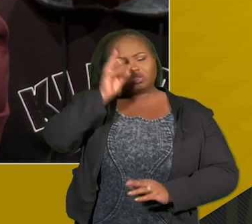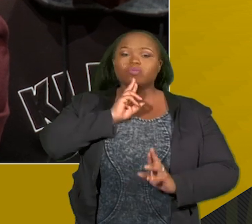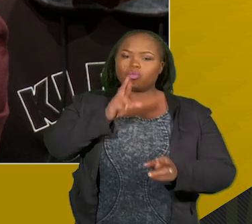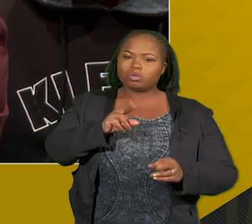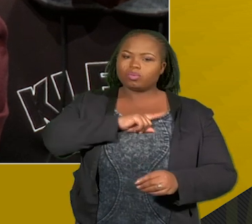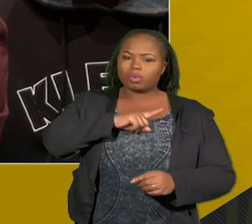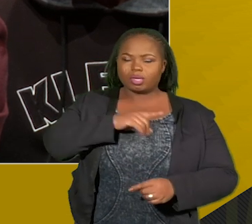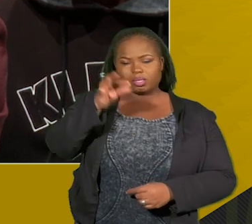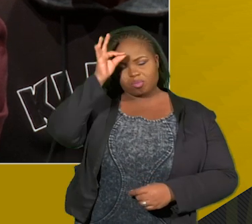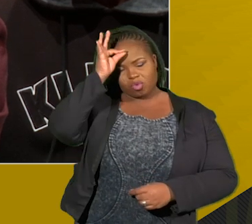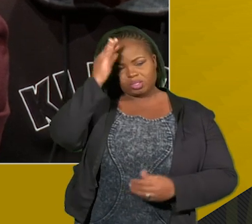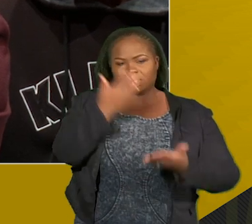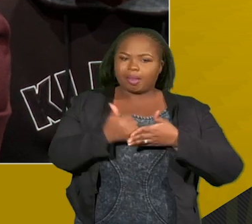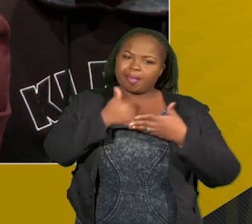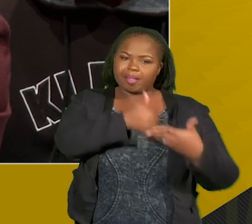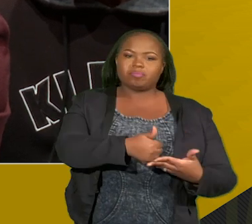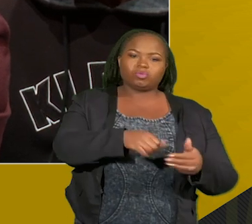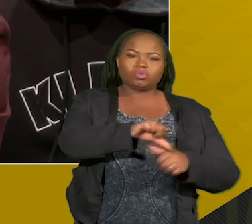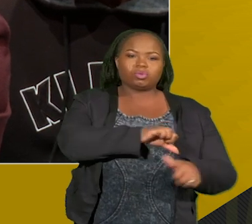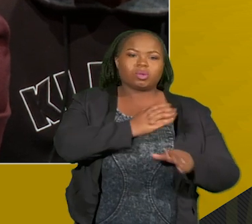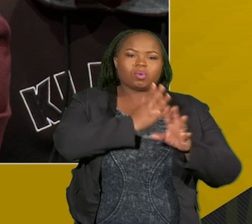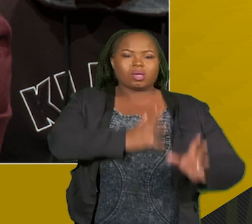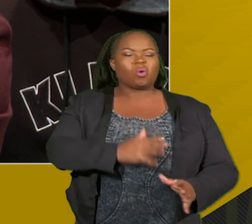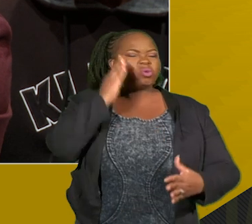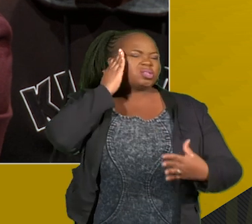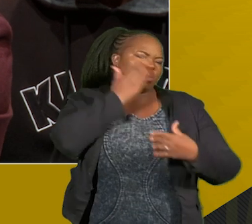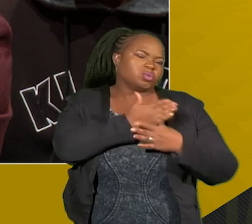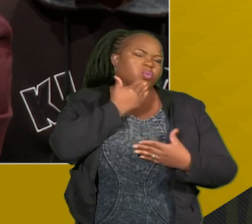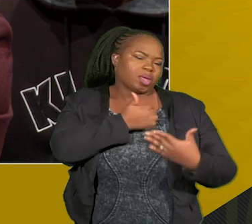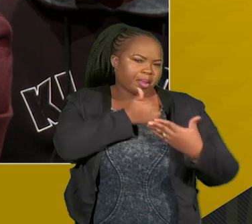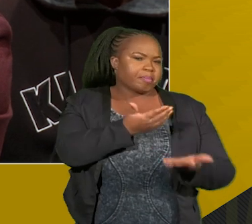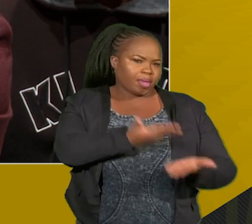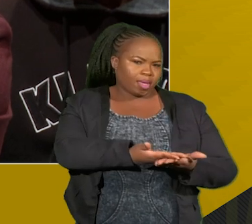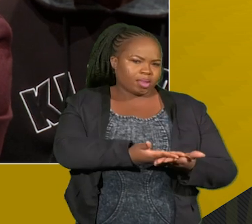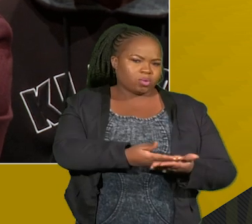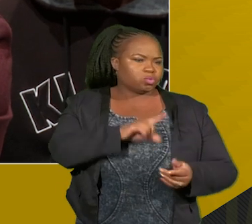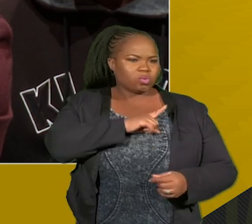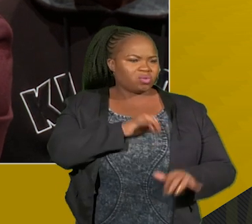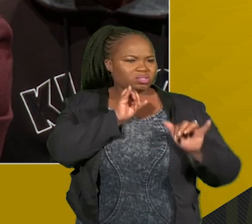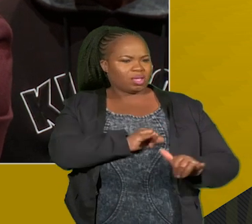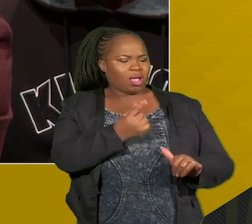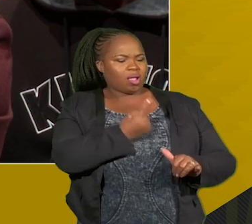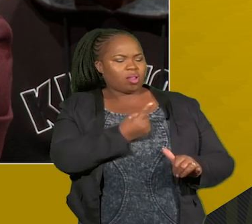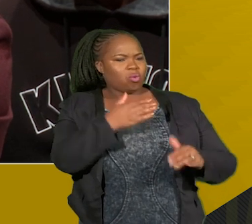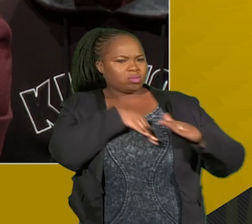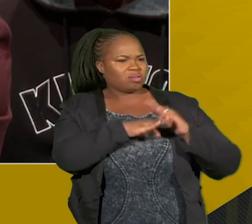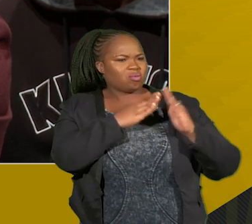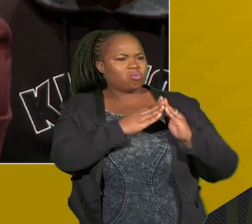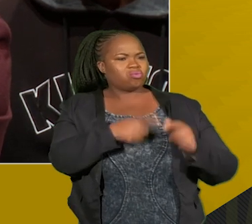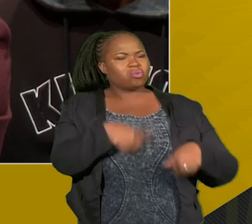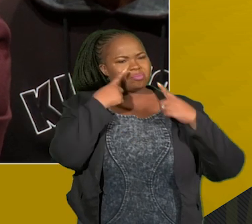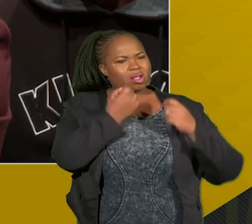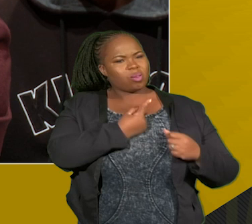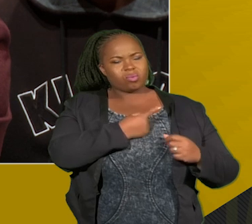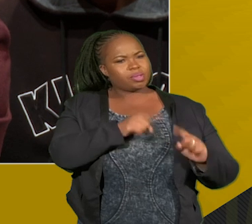nawe azokwazi ukuthi mhlawumbe akureferele to i-social worker or at least i-psychologist engakwazi ukuthi ikusize ma ungahlali uwedwa lapha endlini lento ikudle